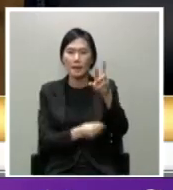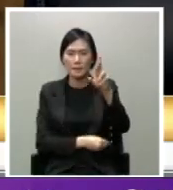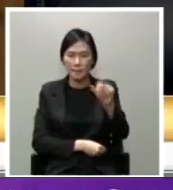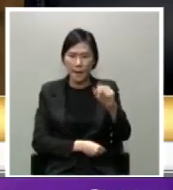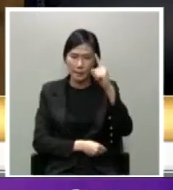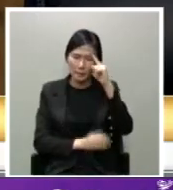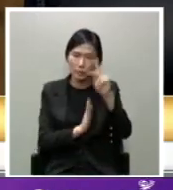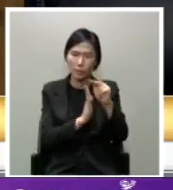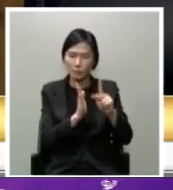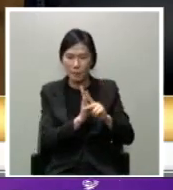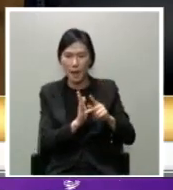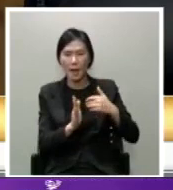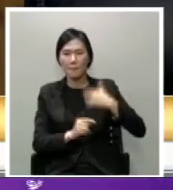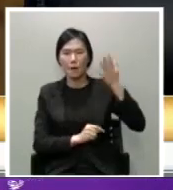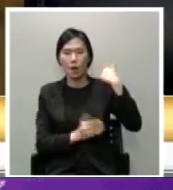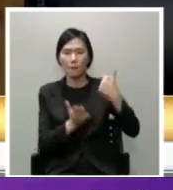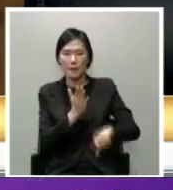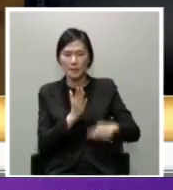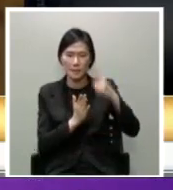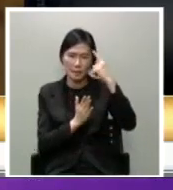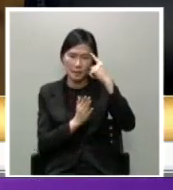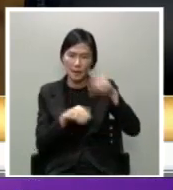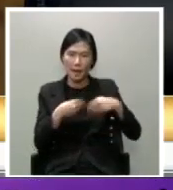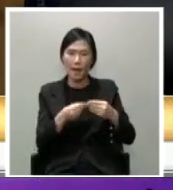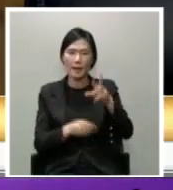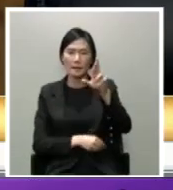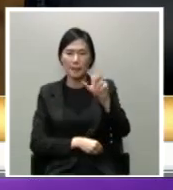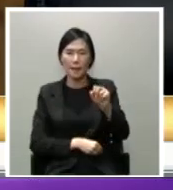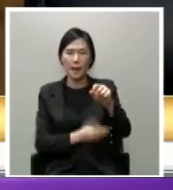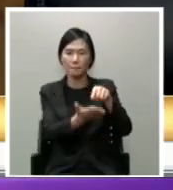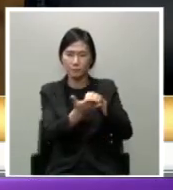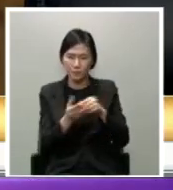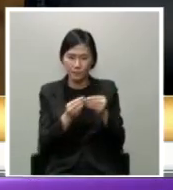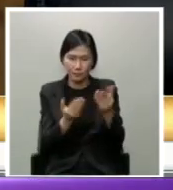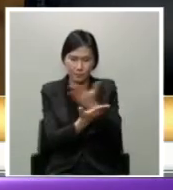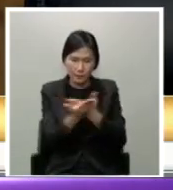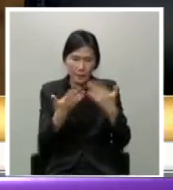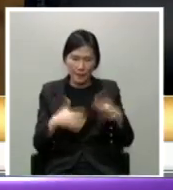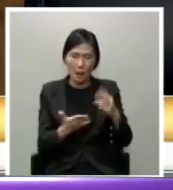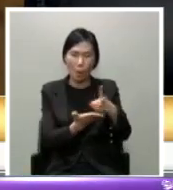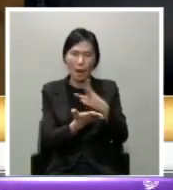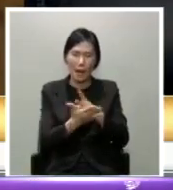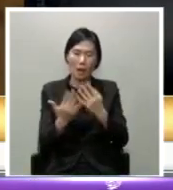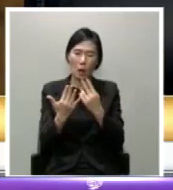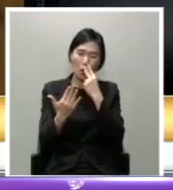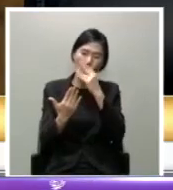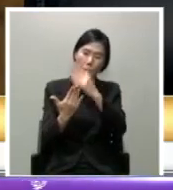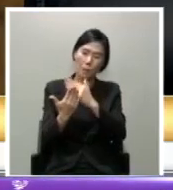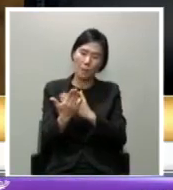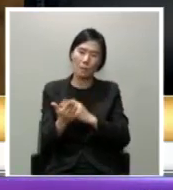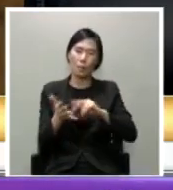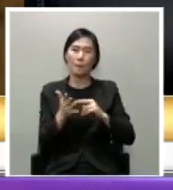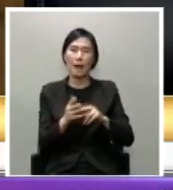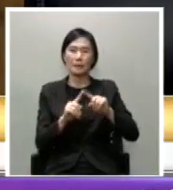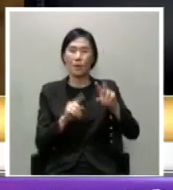ากฎหมายศุลกากรครั้งนั้นเข้าสภาผู้แทนราษฎรแล้วมาจ่อวาระอยู่ยุบสภ